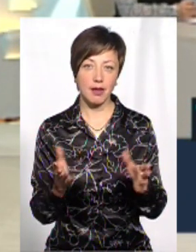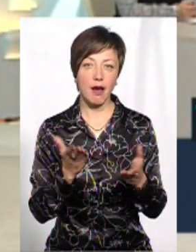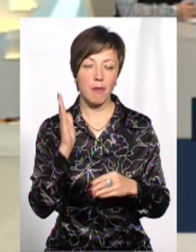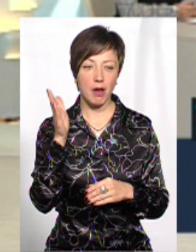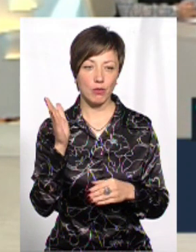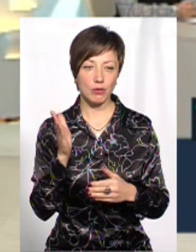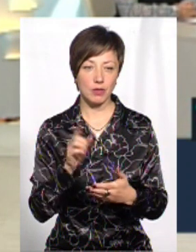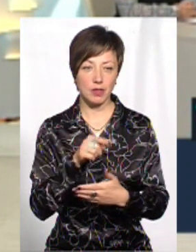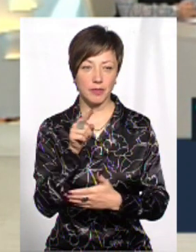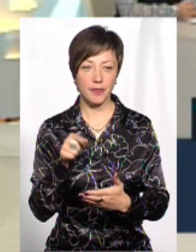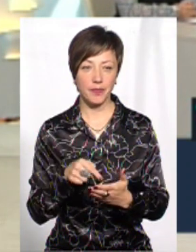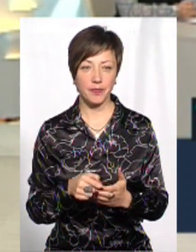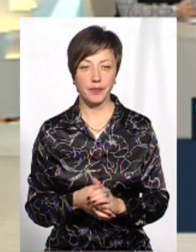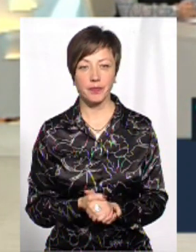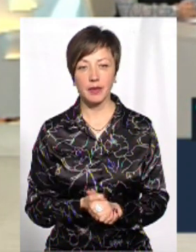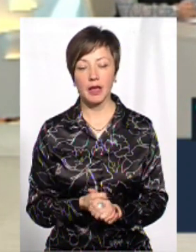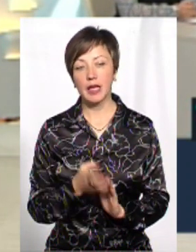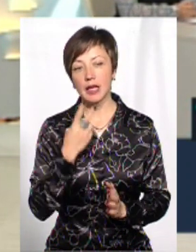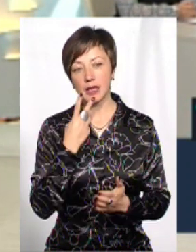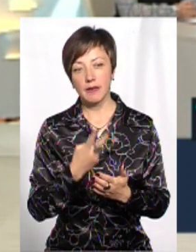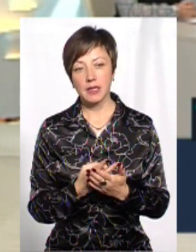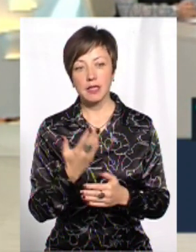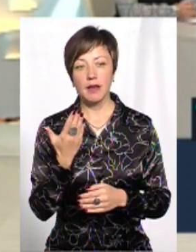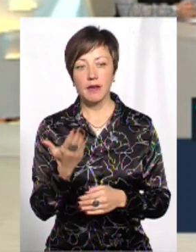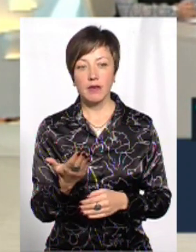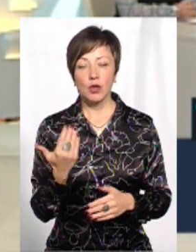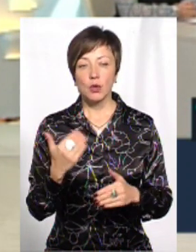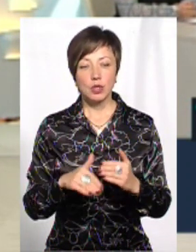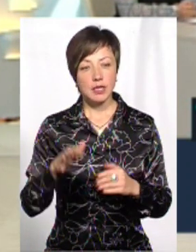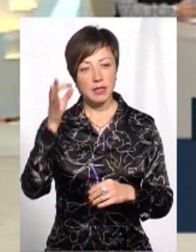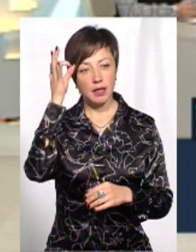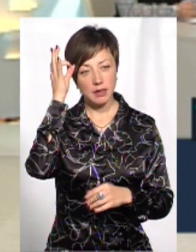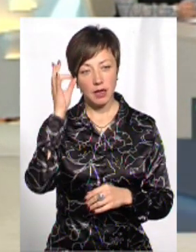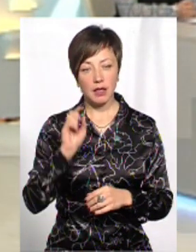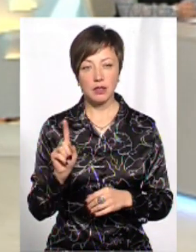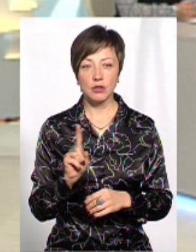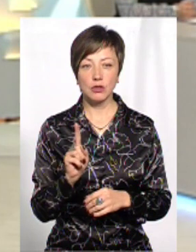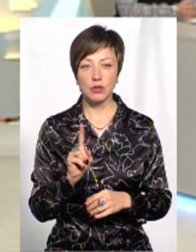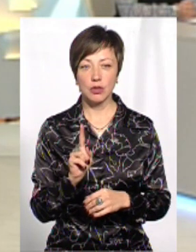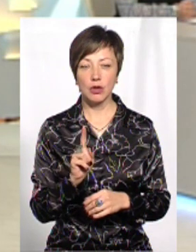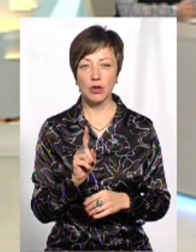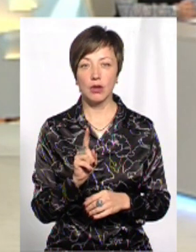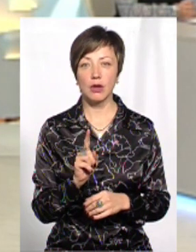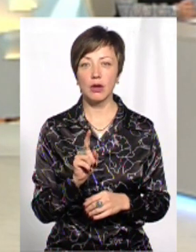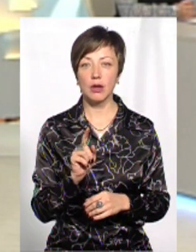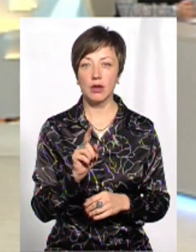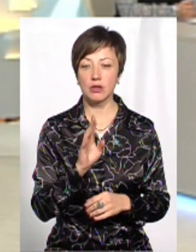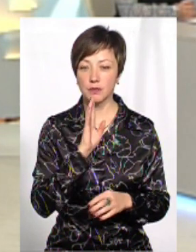окреслити? Ну, дивіться, от ви вже згадали про те, що пані Лариса Владиченко